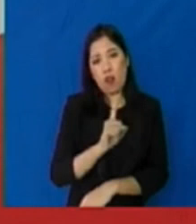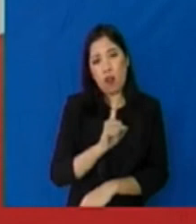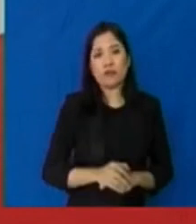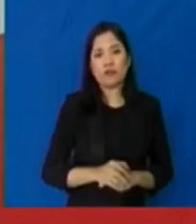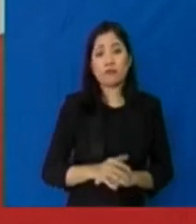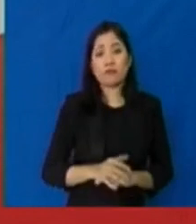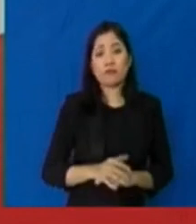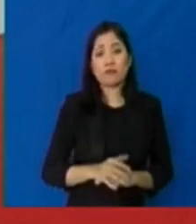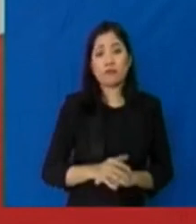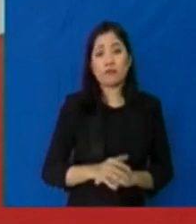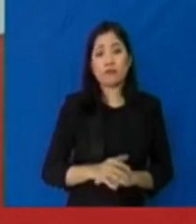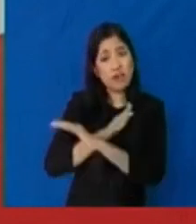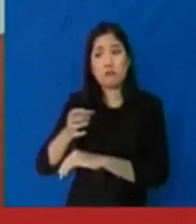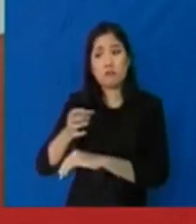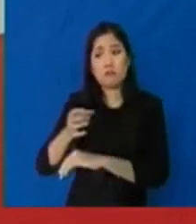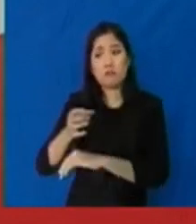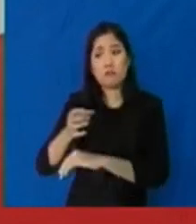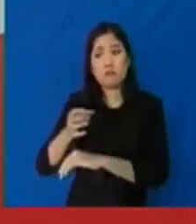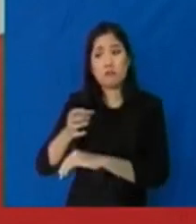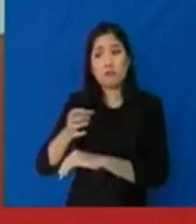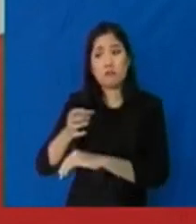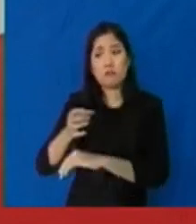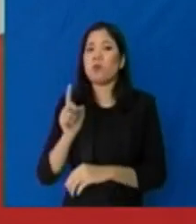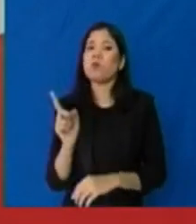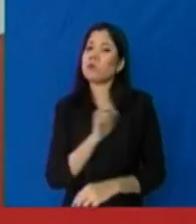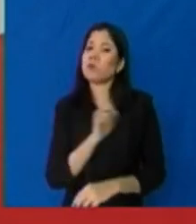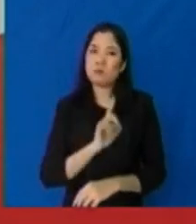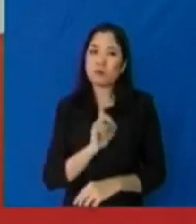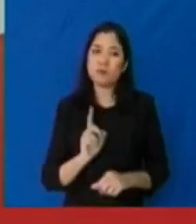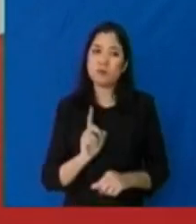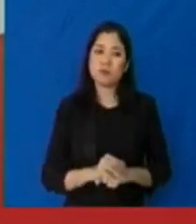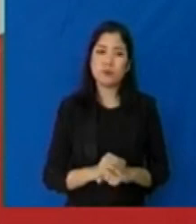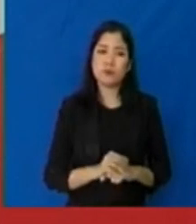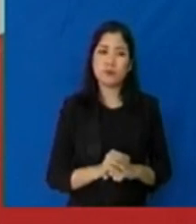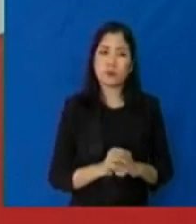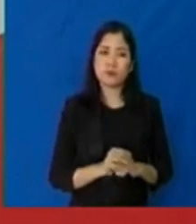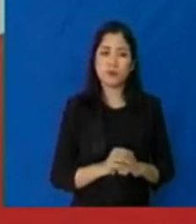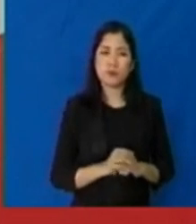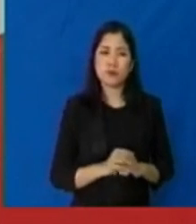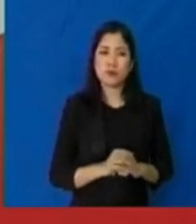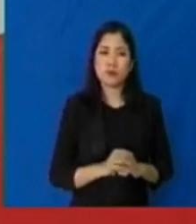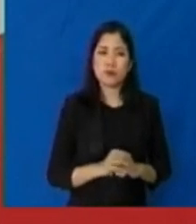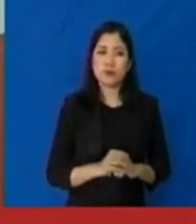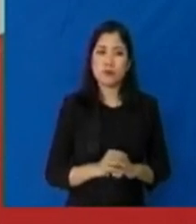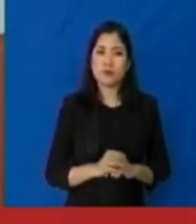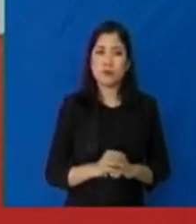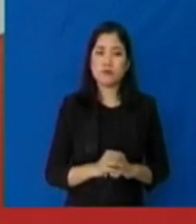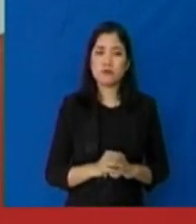upaya pencegahan dengan meminum obat tertentu. Kembali lagi, bahwa